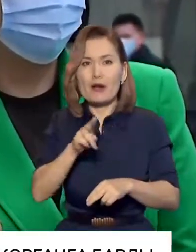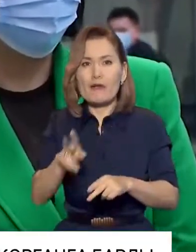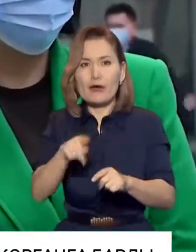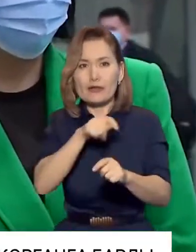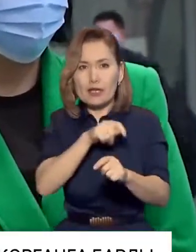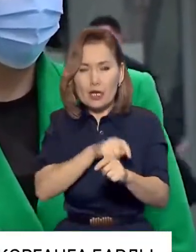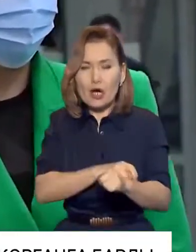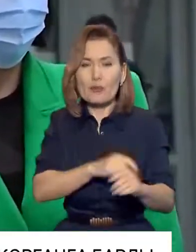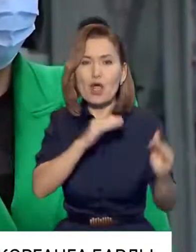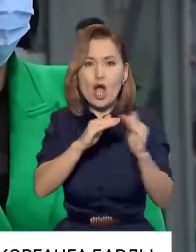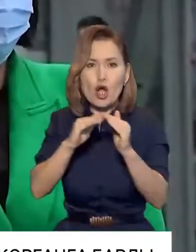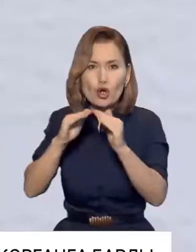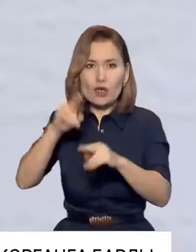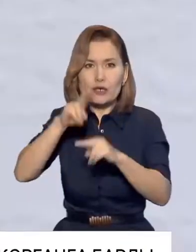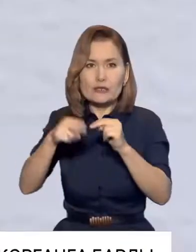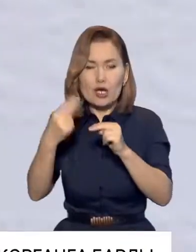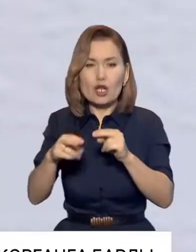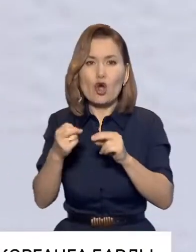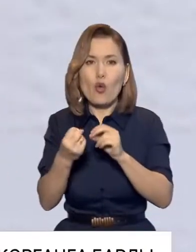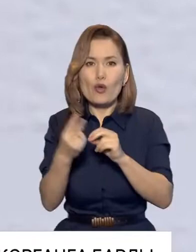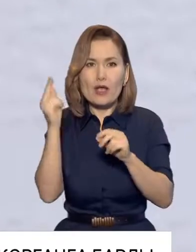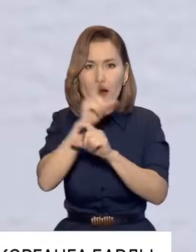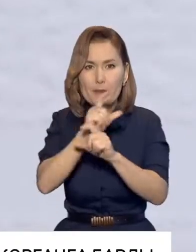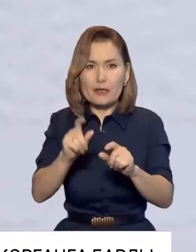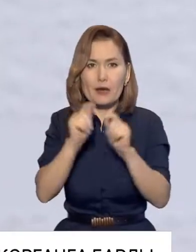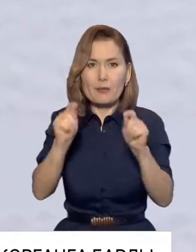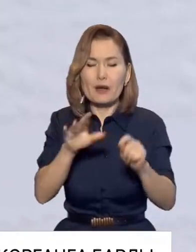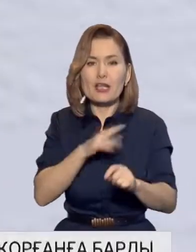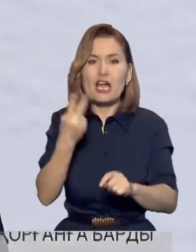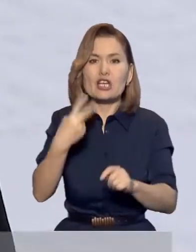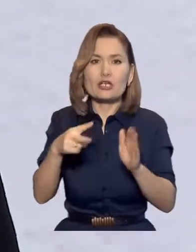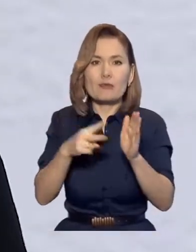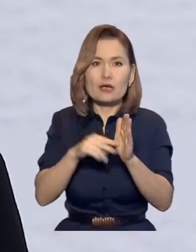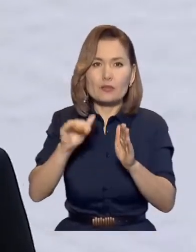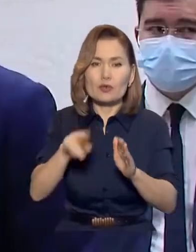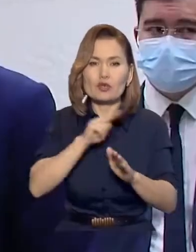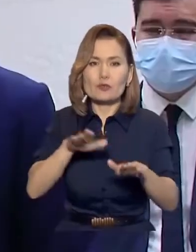метрге жуық тұрғын үй 12 мектеп пайдалануға берілді. 27 000 тұрақты жұмыс орны ашылды.